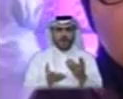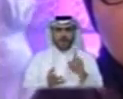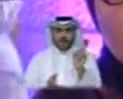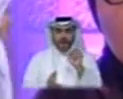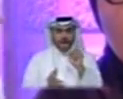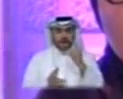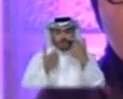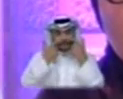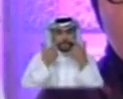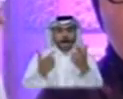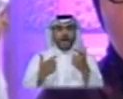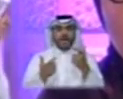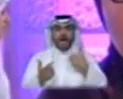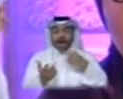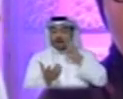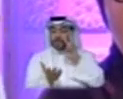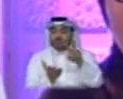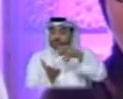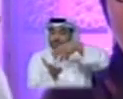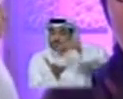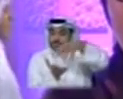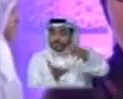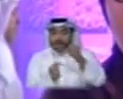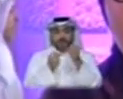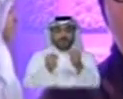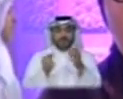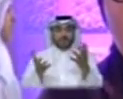مؤسسة قائمة على العمل المشترك، فصعب أن نجمع